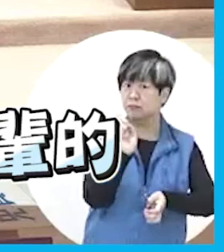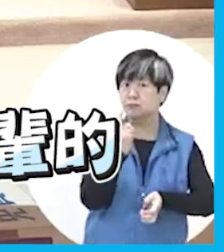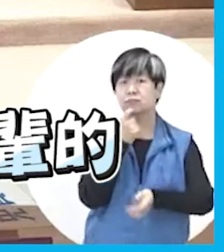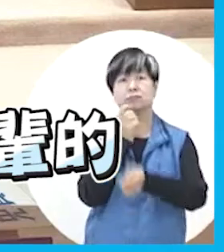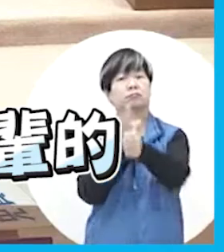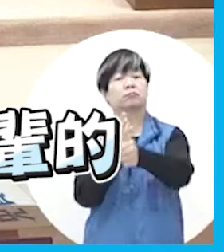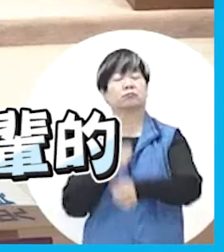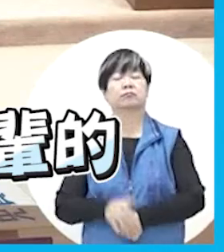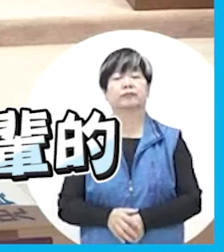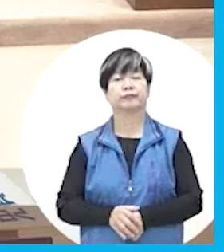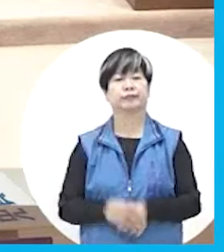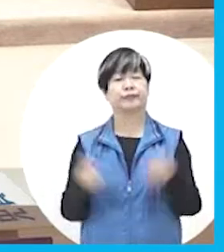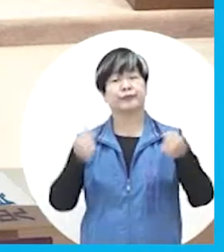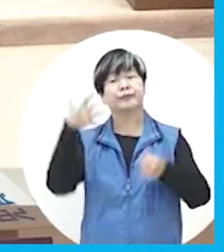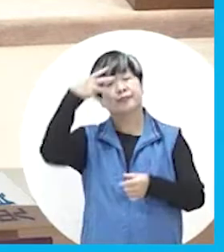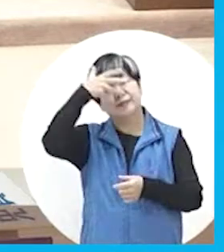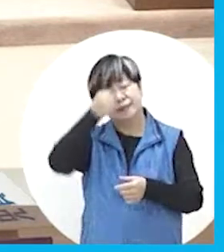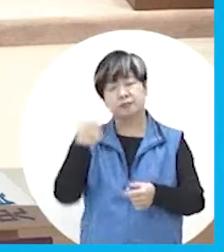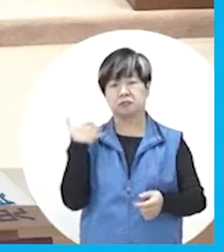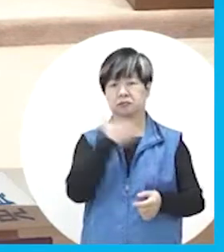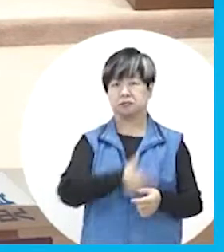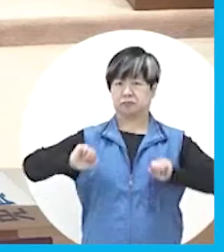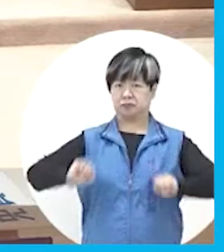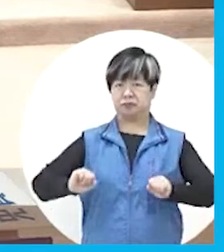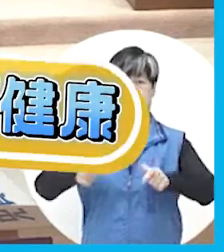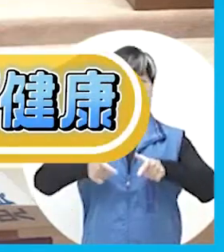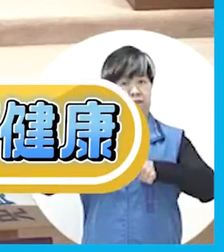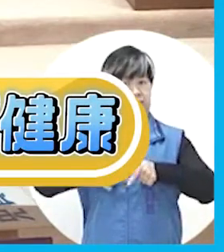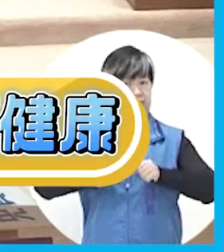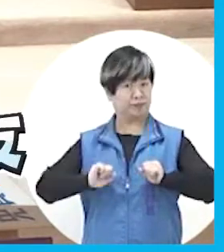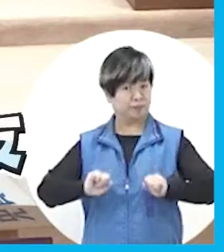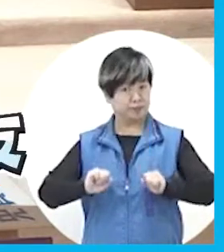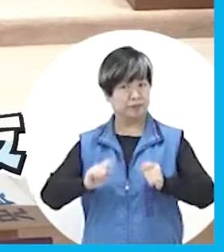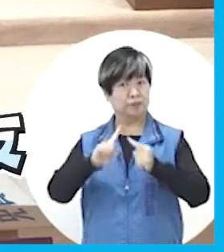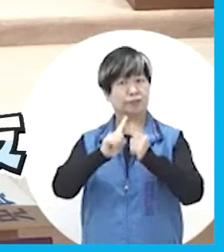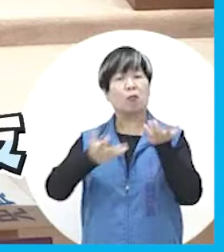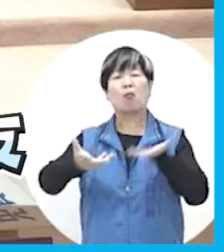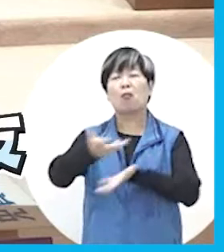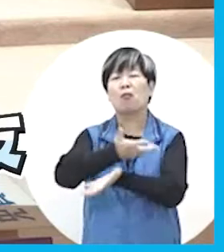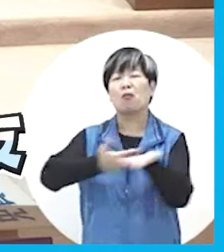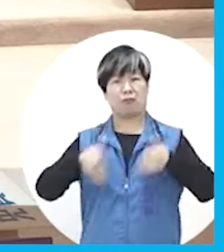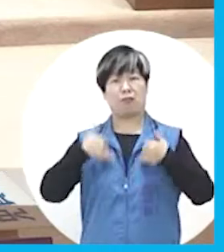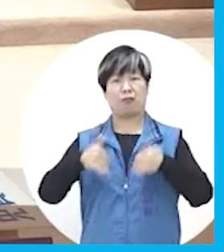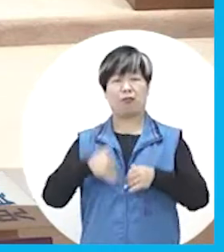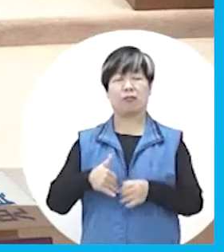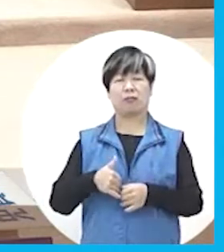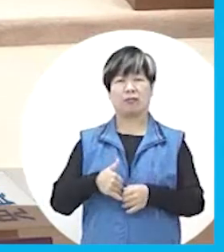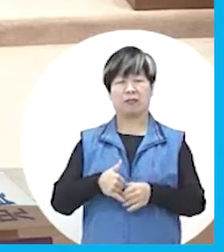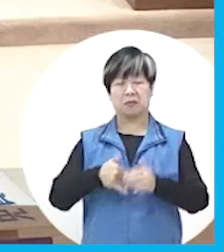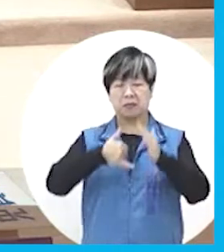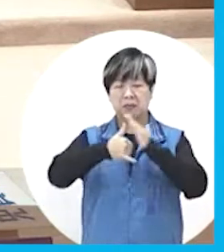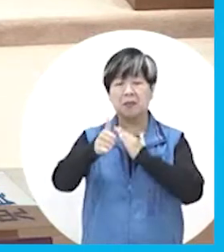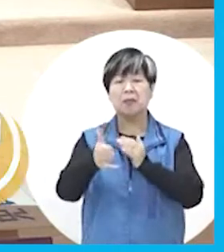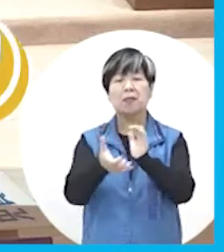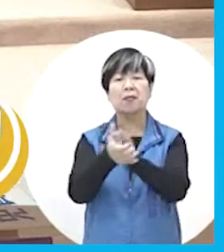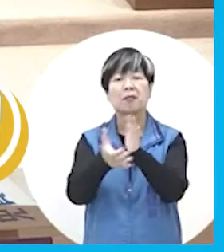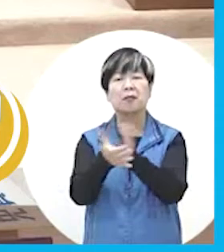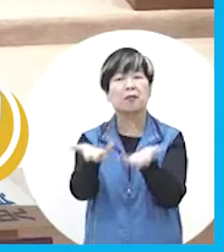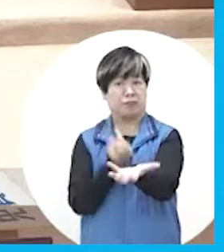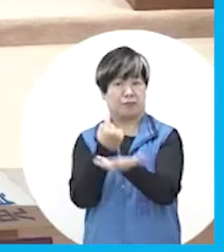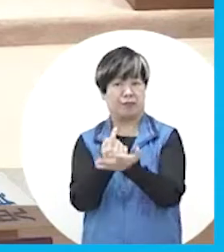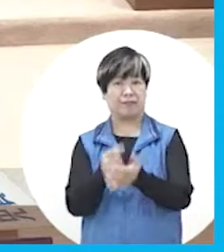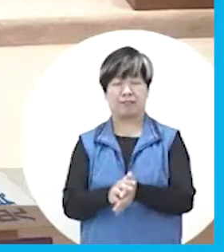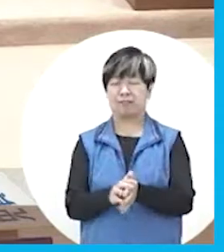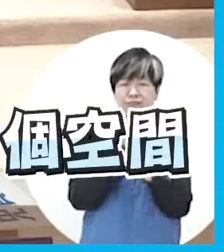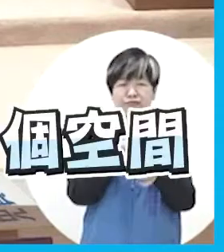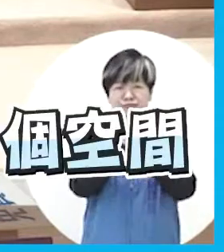活跃老化，我们讲的是长辈的身体健康、心理健康，还有他的人际健康，就是要让他出来交朋友，以及就是要促进他的参与跟终身学